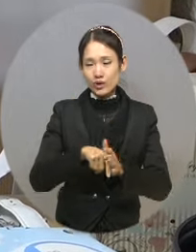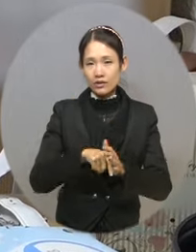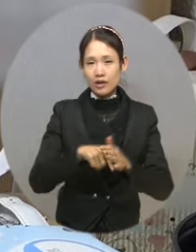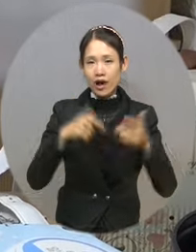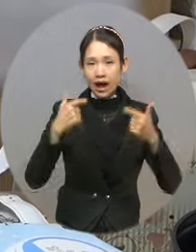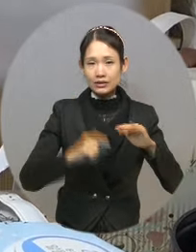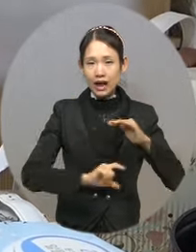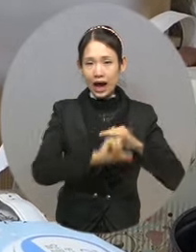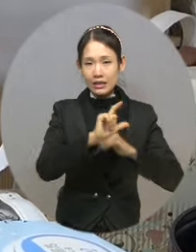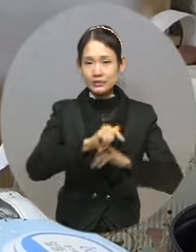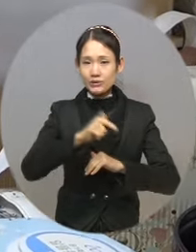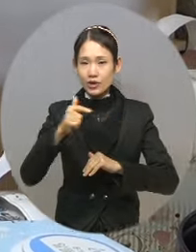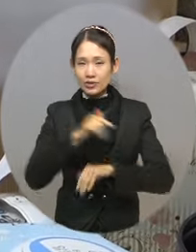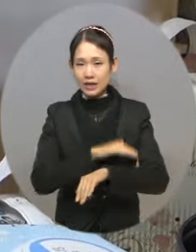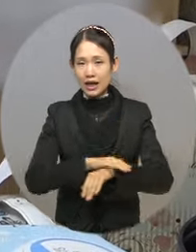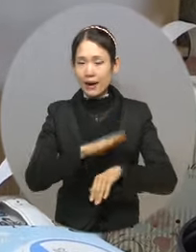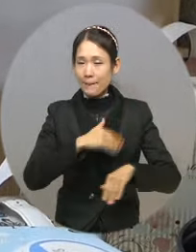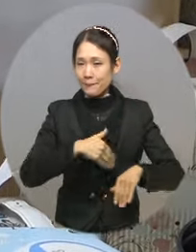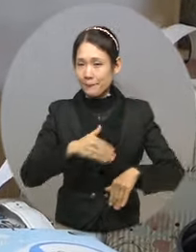아침 저녁으로 잘 바르고 있습니다.